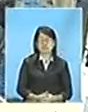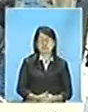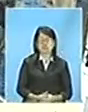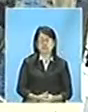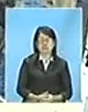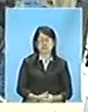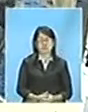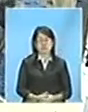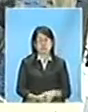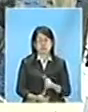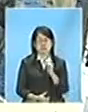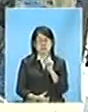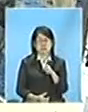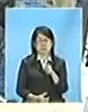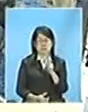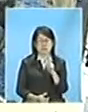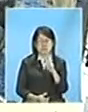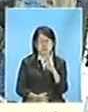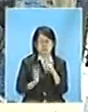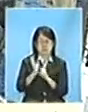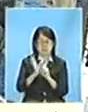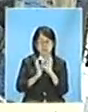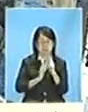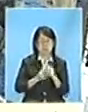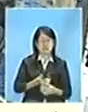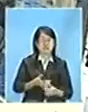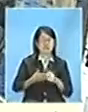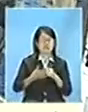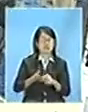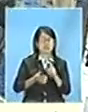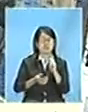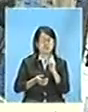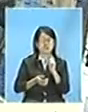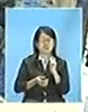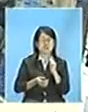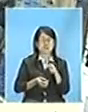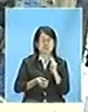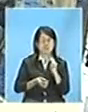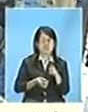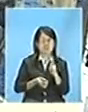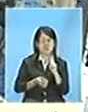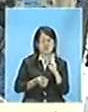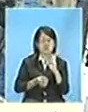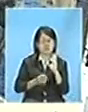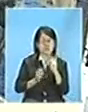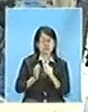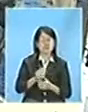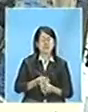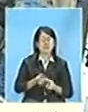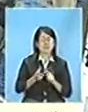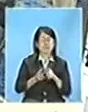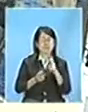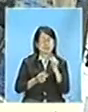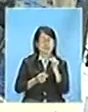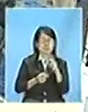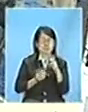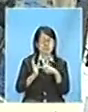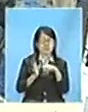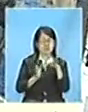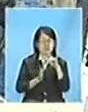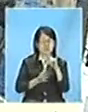นายทวัตบวรวณิชยกูลนายทวัตชัยบุญมานางธัญรัตน์อัจฉริยฉ